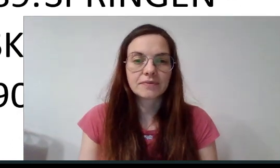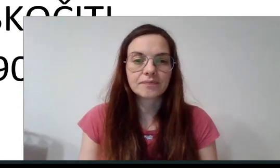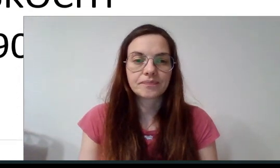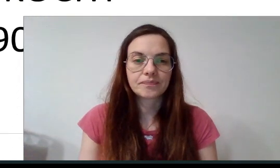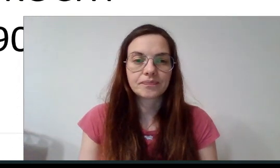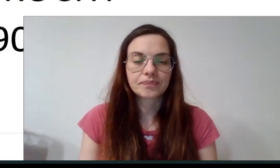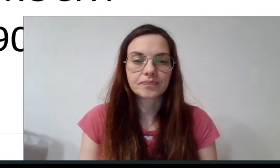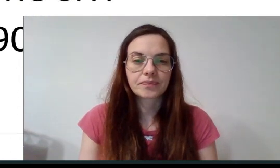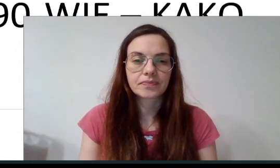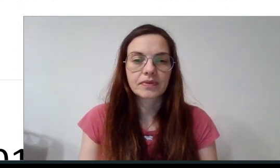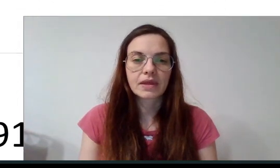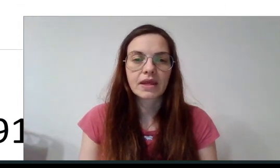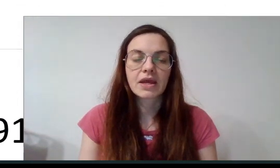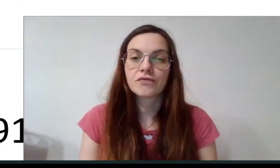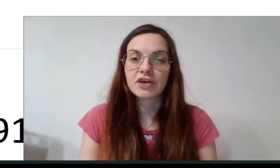Wie?